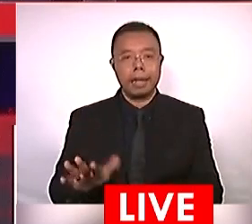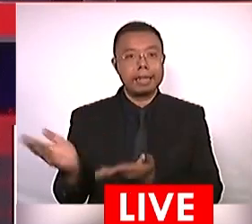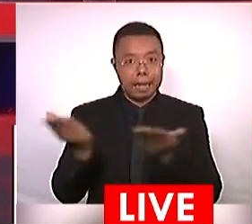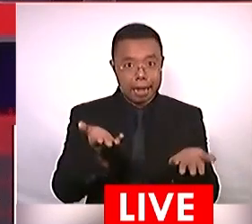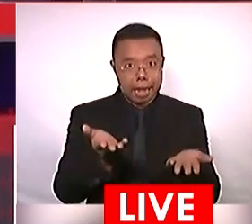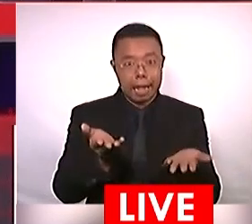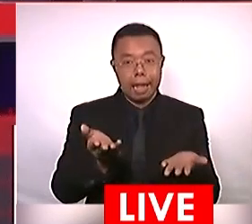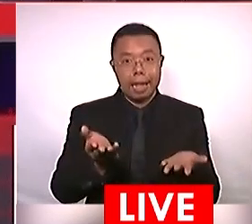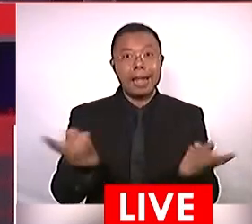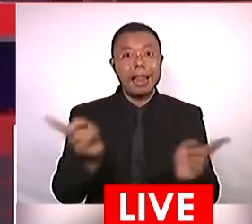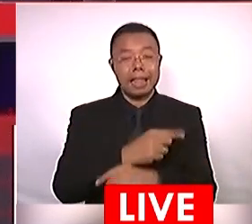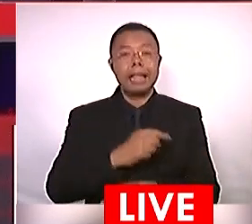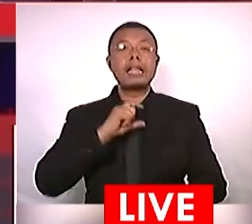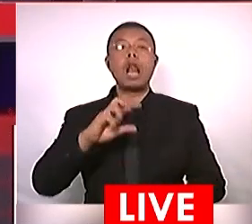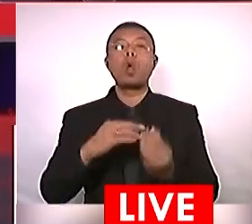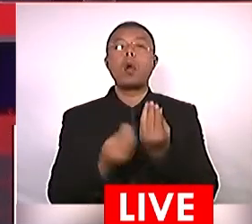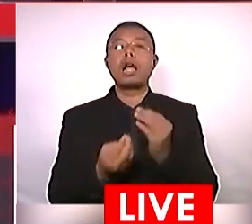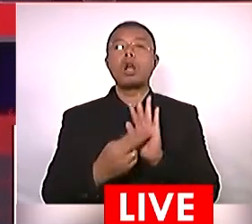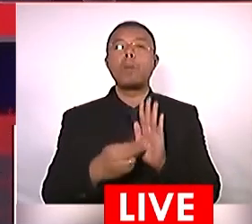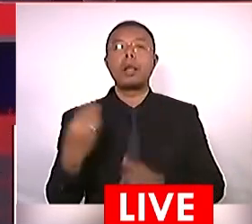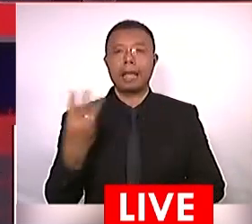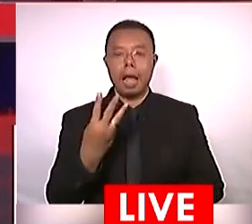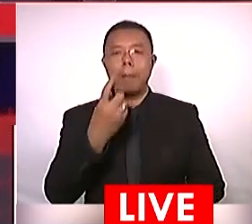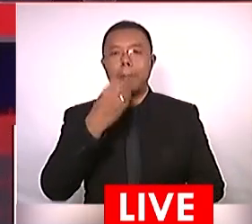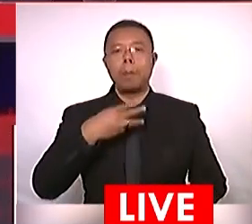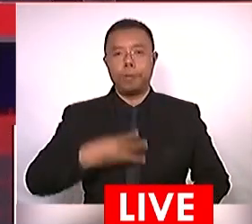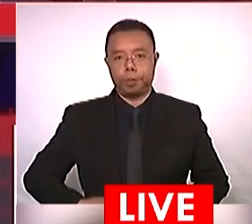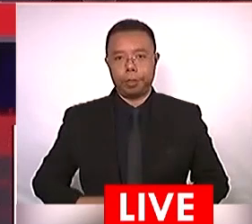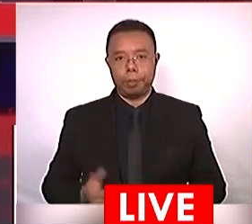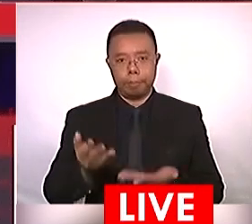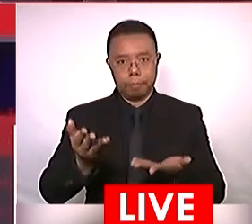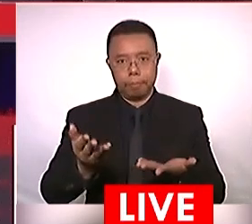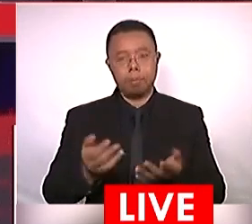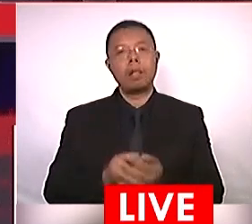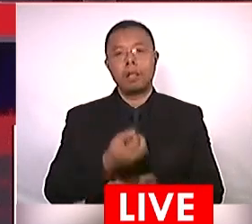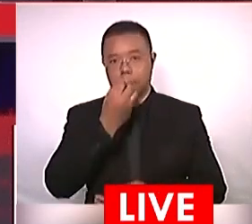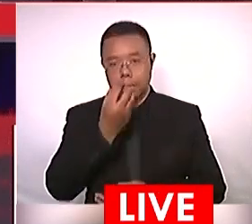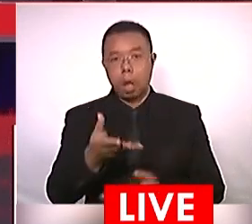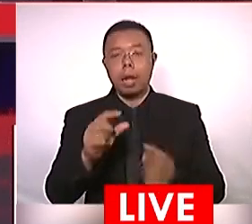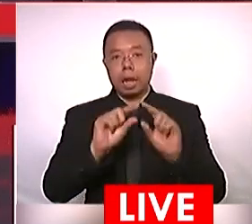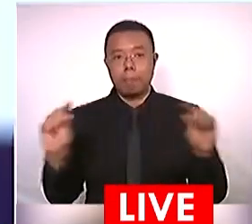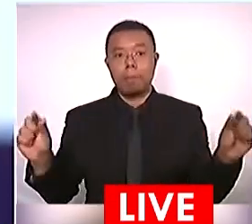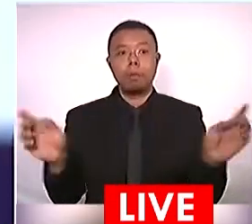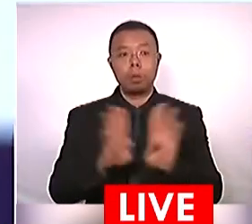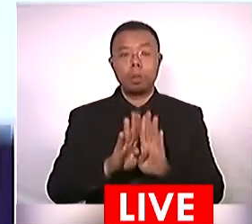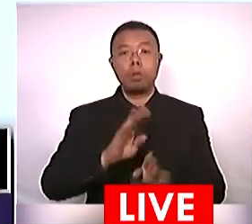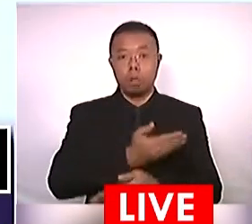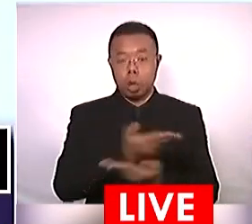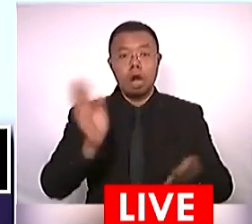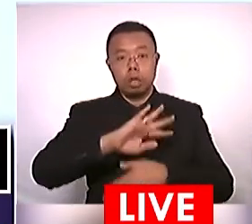kami persilakan selanjutnya calon wakil presiden nomor 3 Bapak Mahfud MD untuk menyampaikan saudara-saudara seluruh